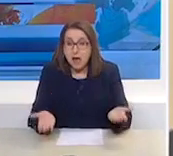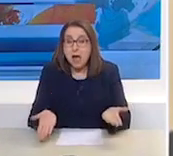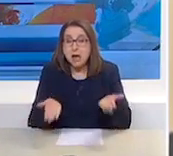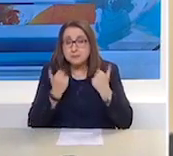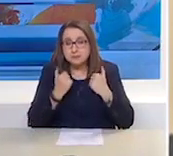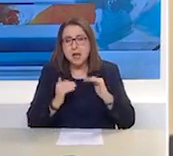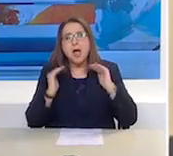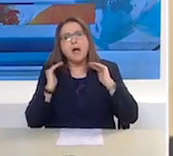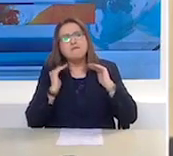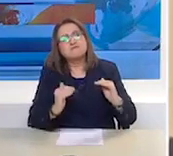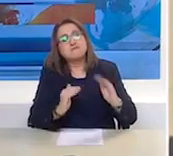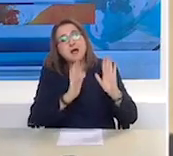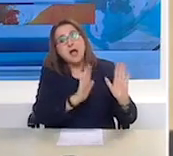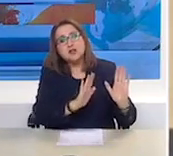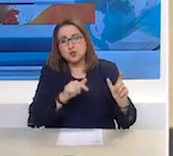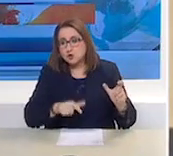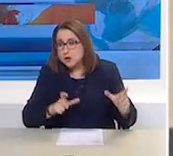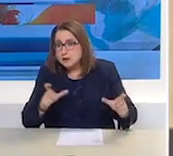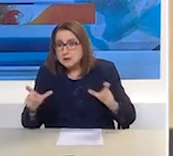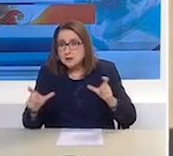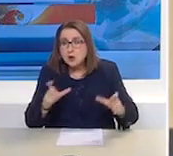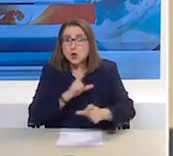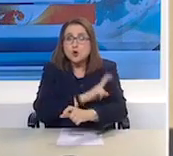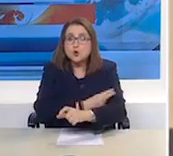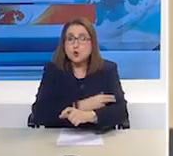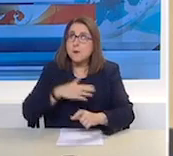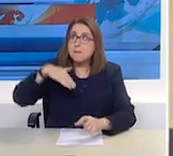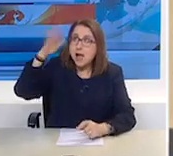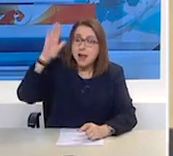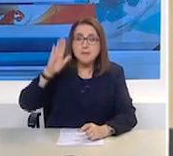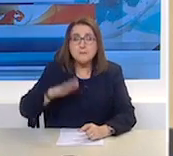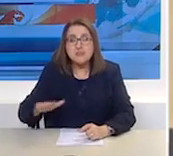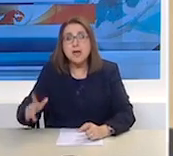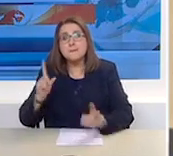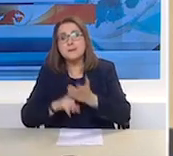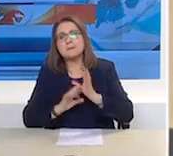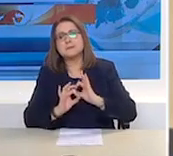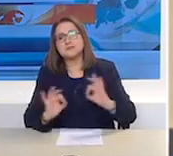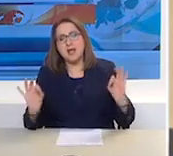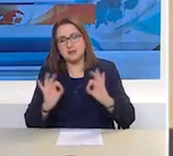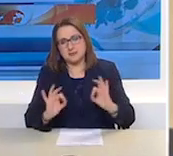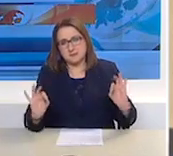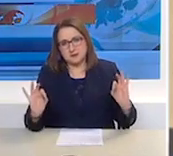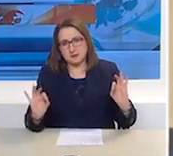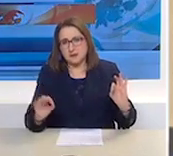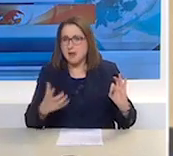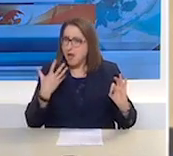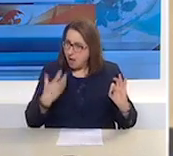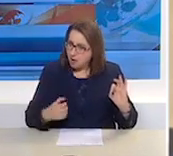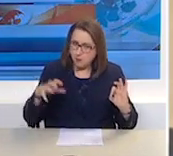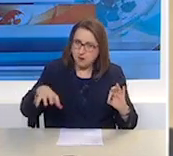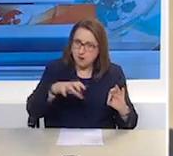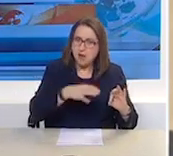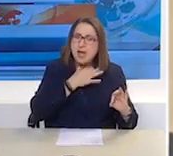να αντιμετωπίσει οποιοδήποτε περιστατικό. Είτε πρόκειται για ενήλικες, είτε πρόκειται για ανήλικους. Μονάδες εντατικής θεραπείας